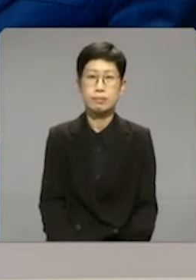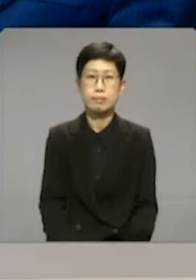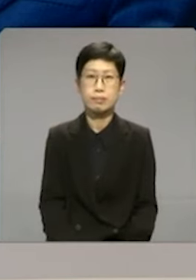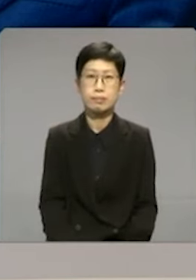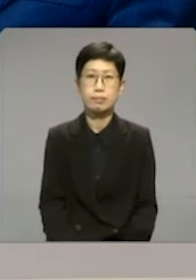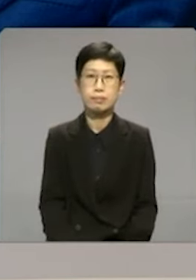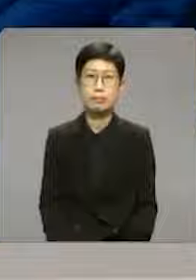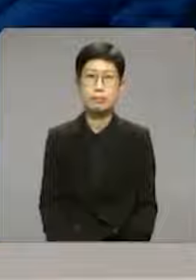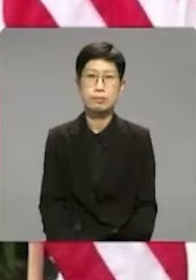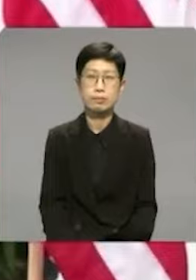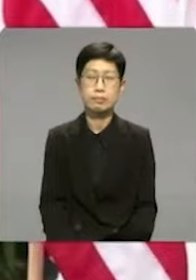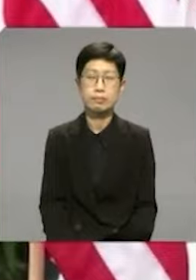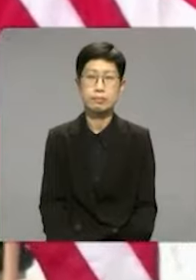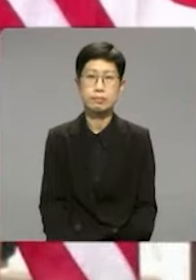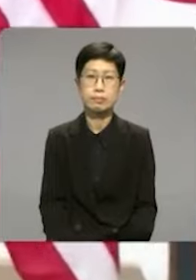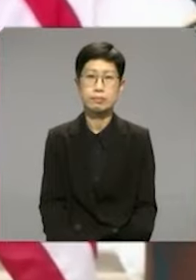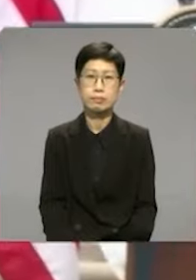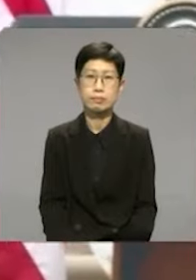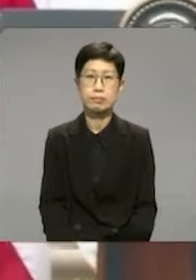월드리포터입니다.